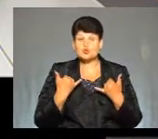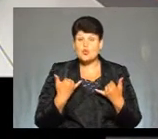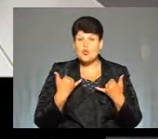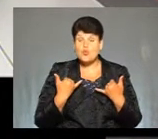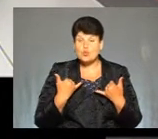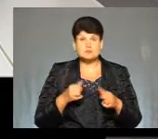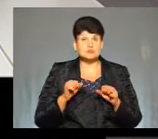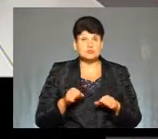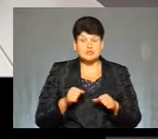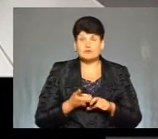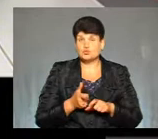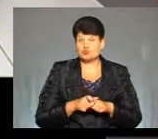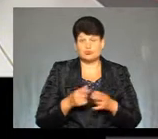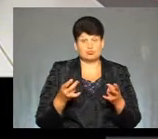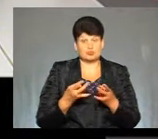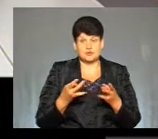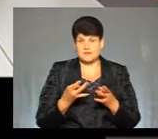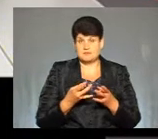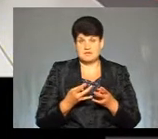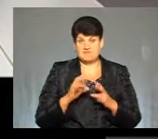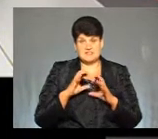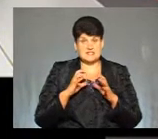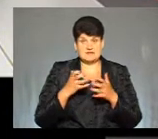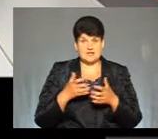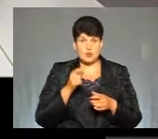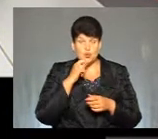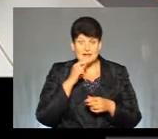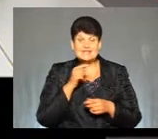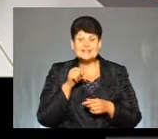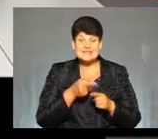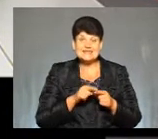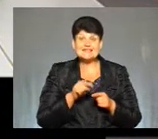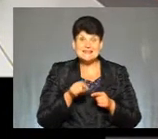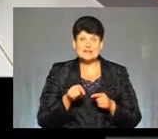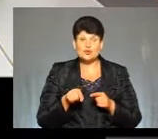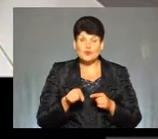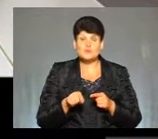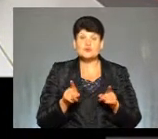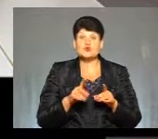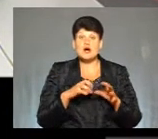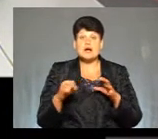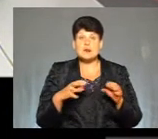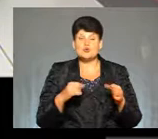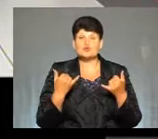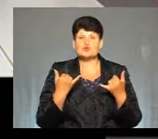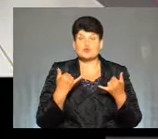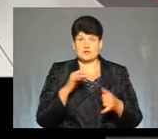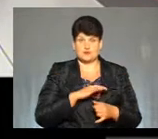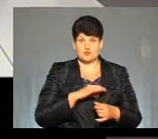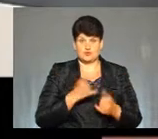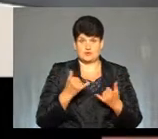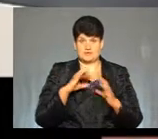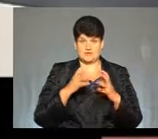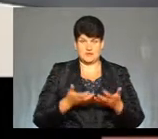вкрай потрібний в Європі і в світі. Українці – це той ресурс, який грабується сьогодні і використовується сьогодні в